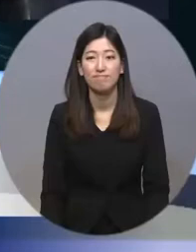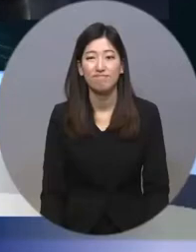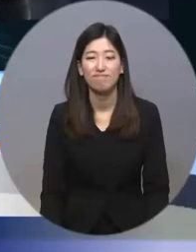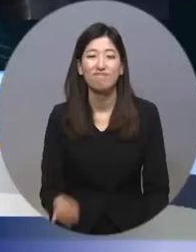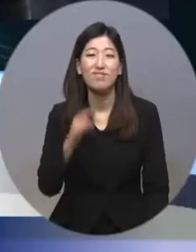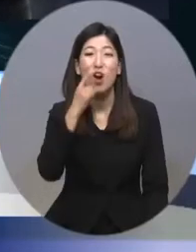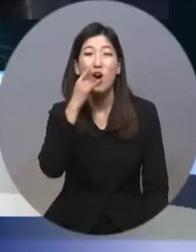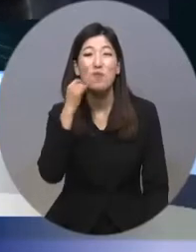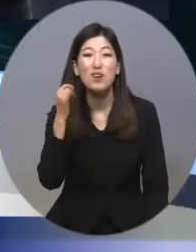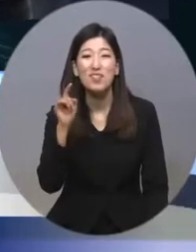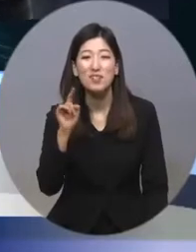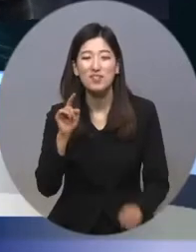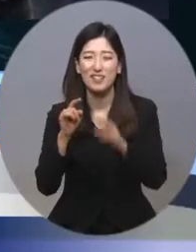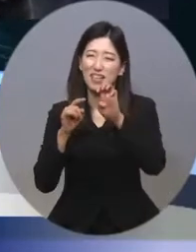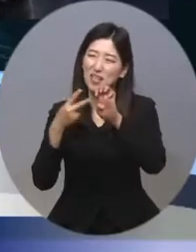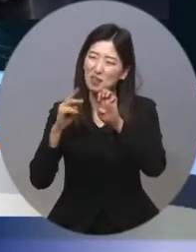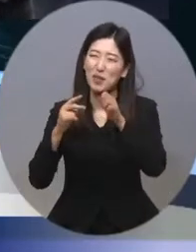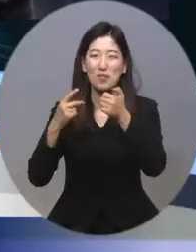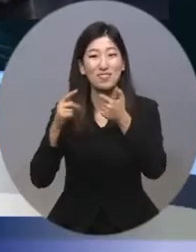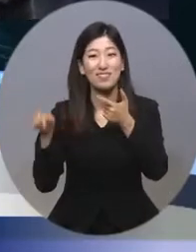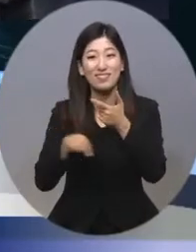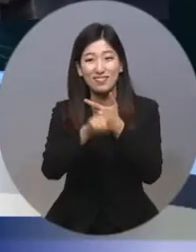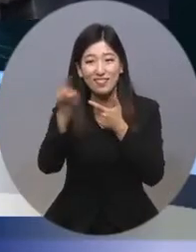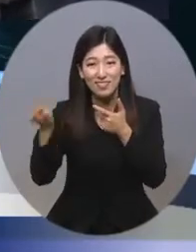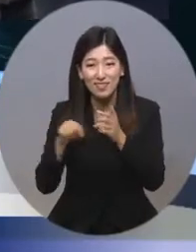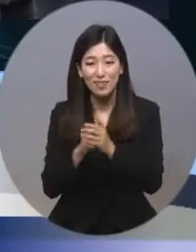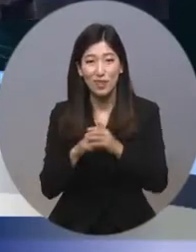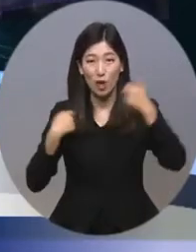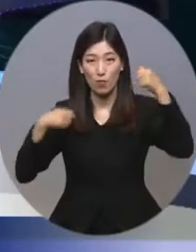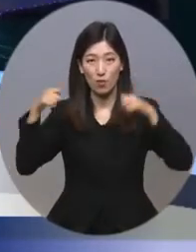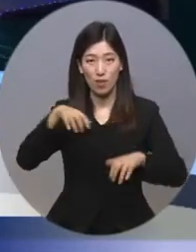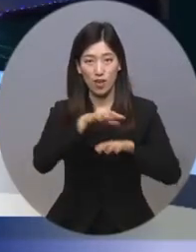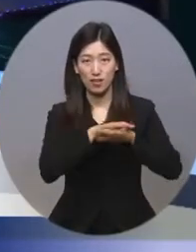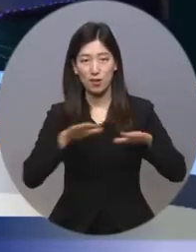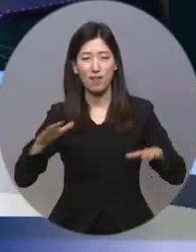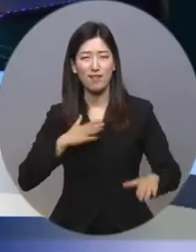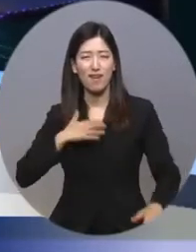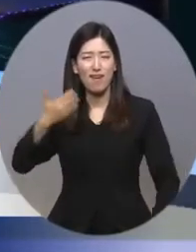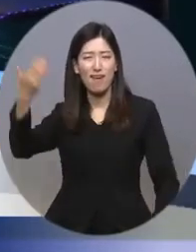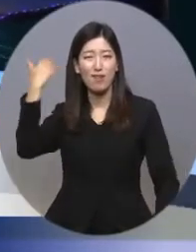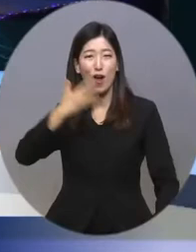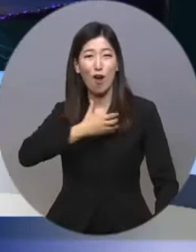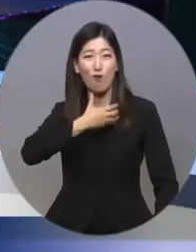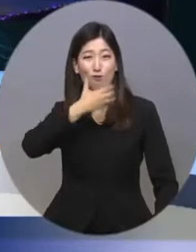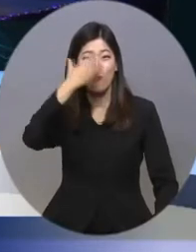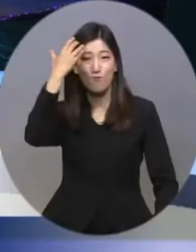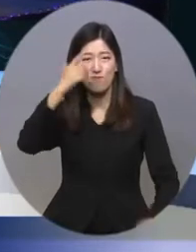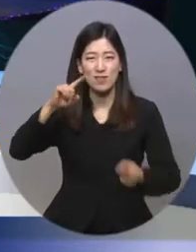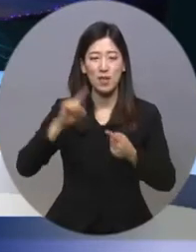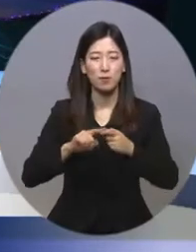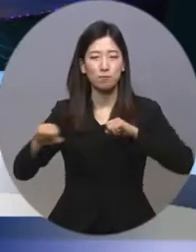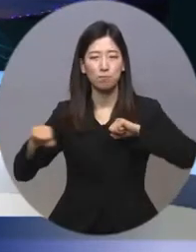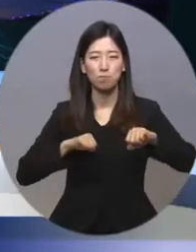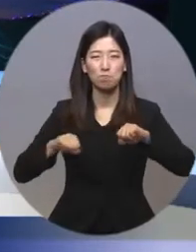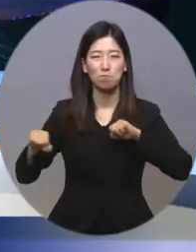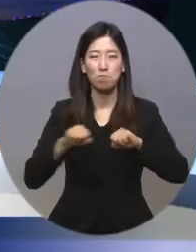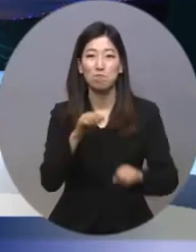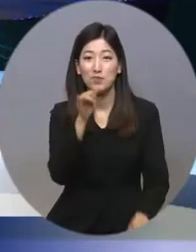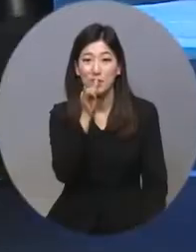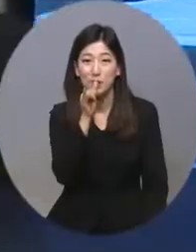어머니들이 무대 위에서 자신들의 꿈을 마음껏 선보이는 자리가 마련됐습니다. 자세한 소식 박성용 기자가 전합니다.